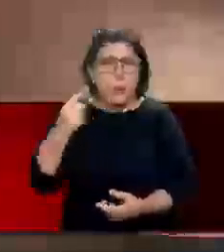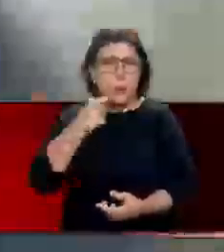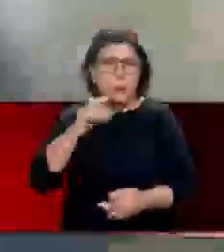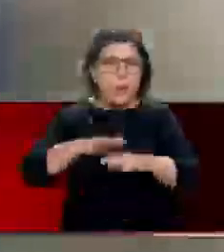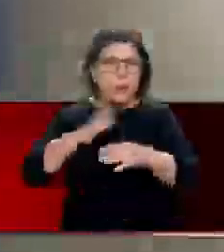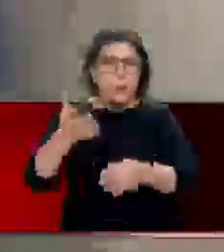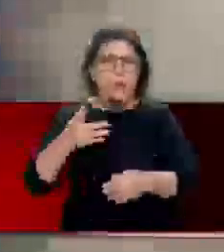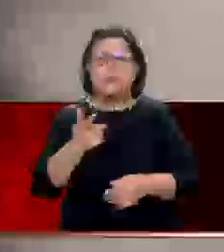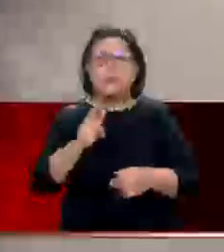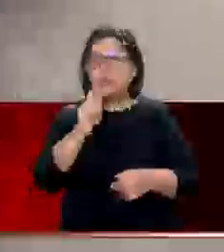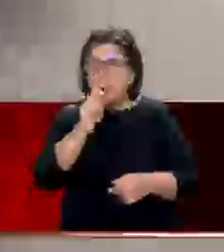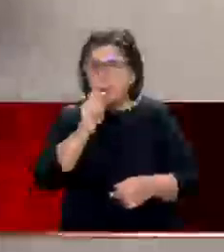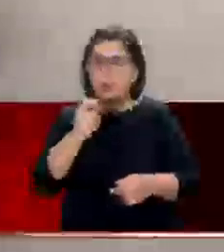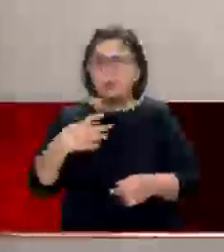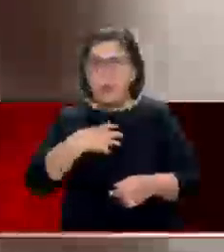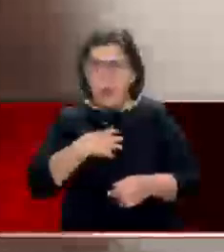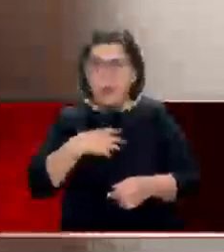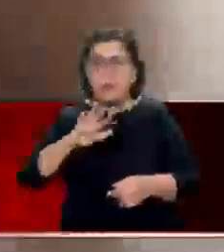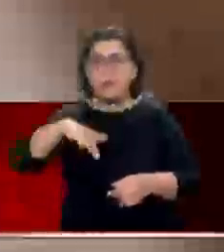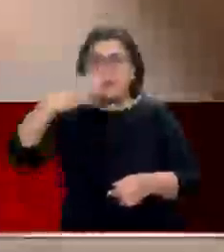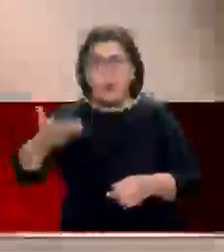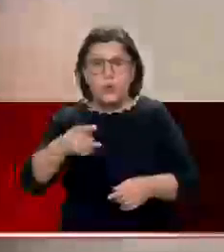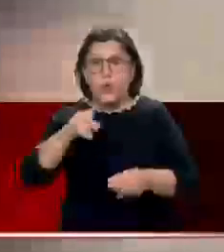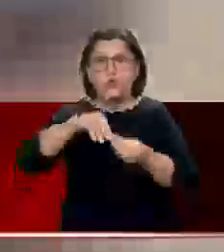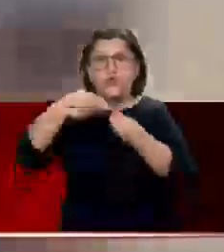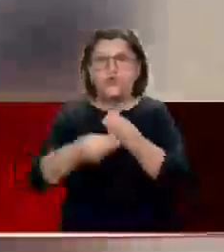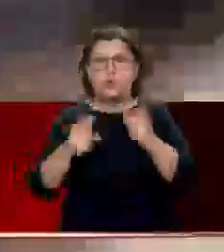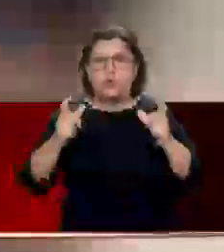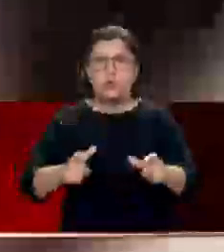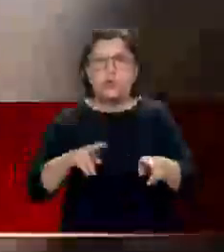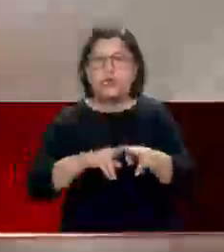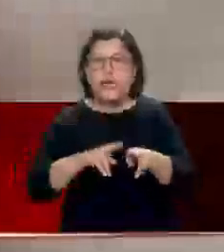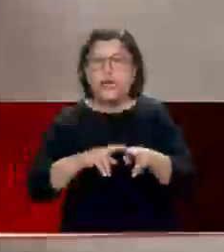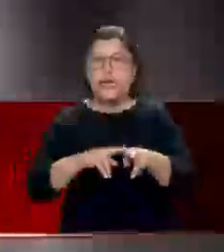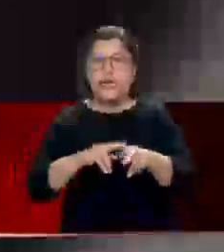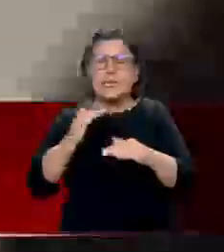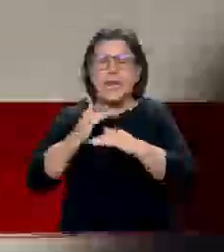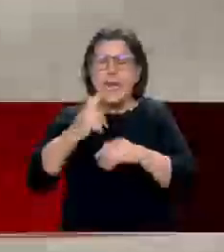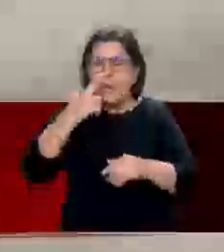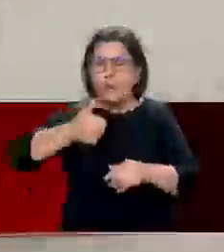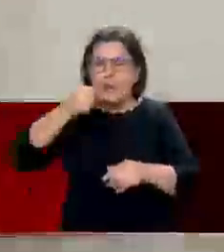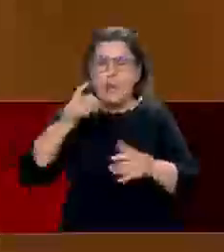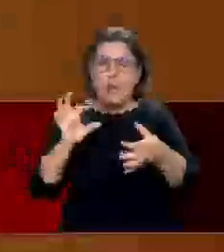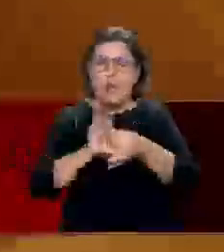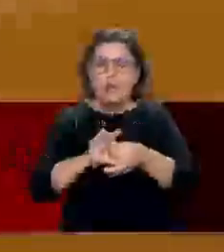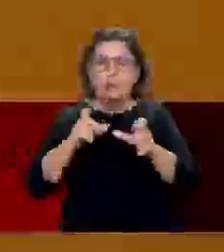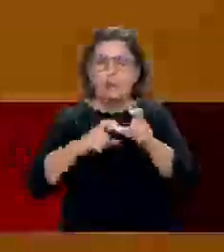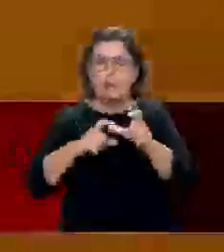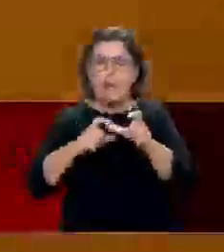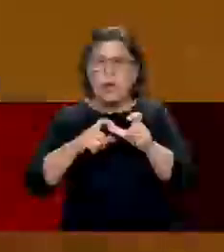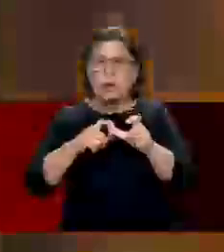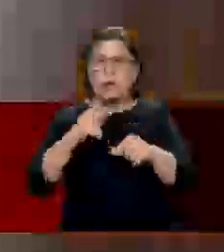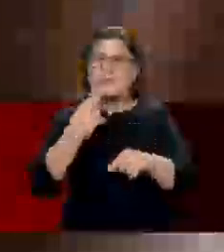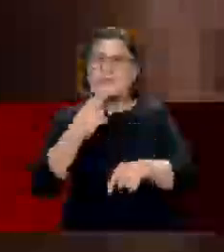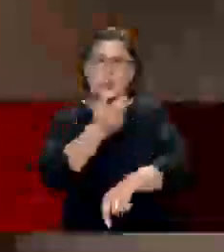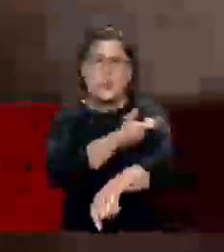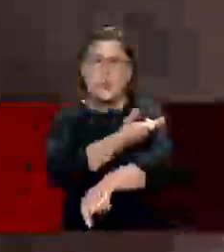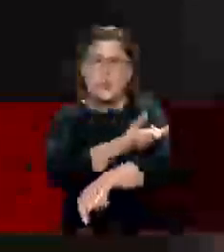Çorum Konya ve Nevşehir'in ardından Bu kez de Muş'ta kredi ve yurtlar Genel Müdürlüğüne bağlı Sultan Alparslan kız yurdundaki